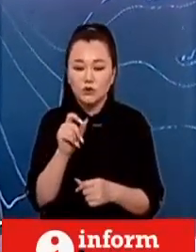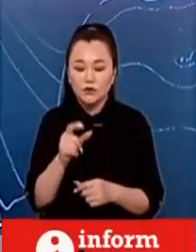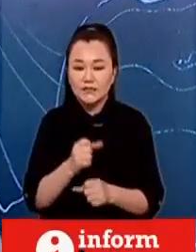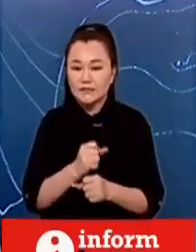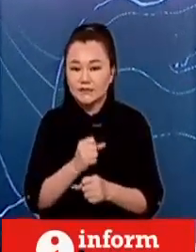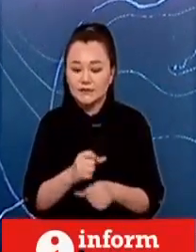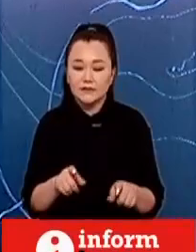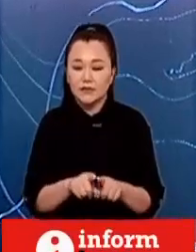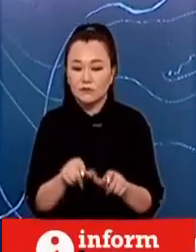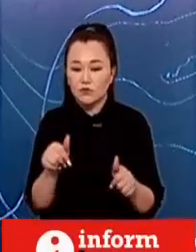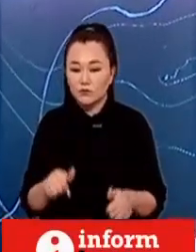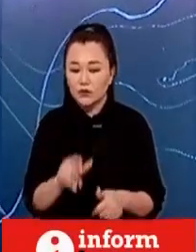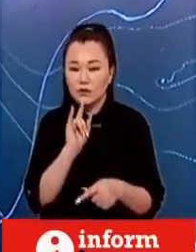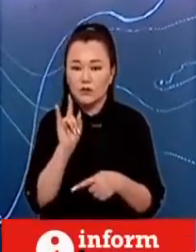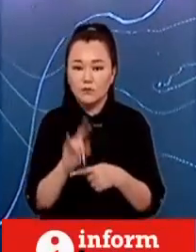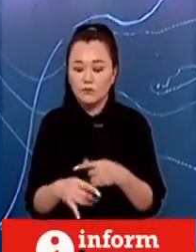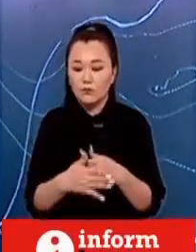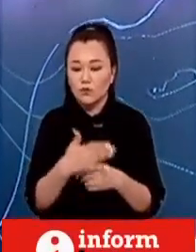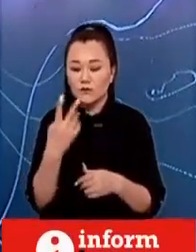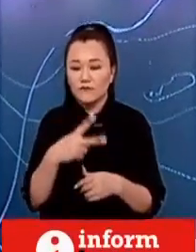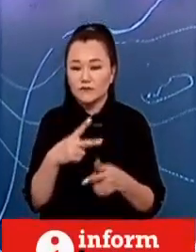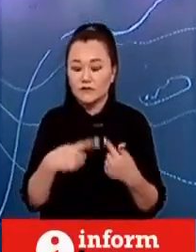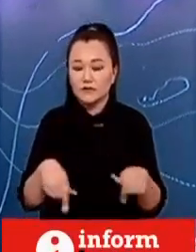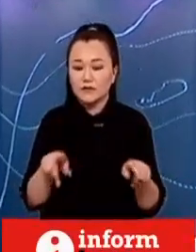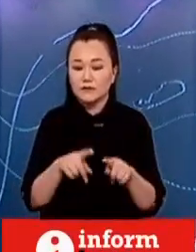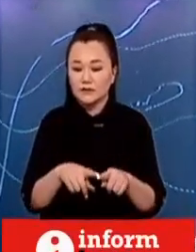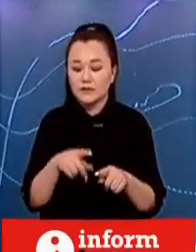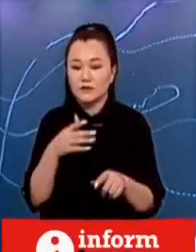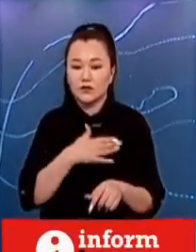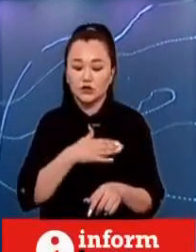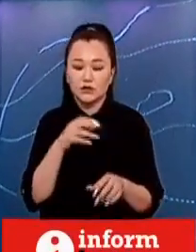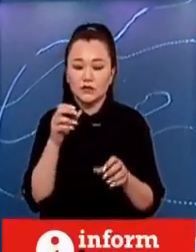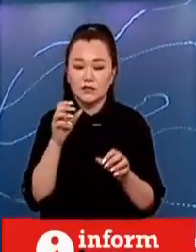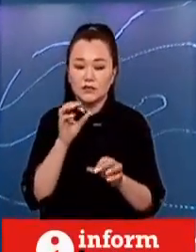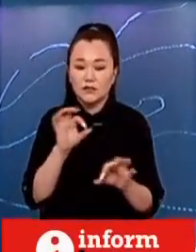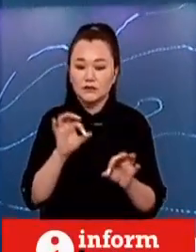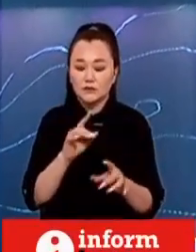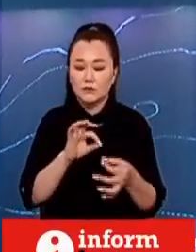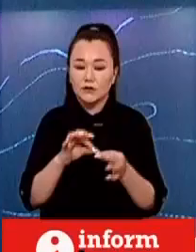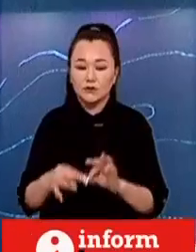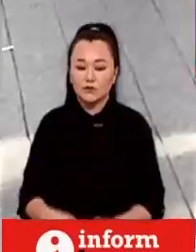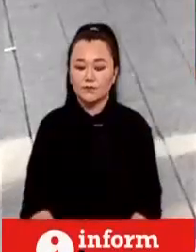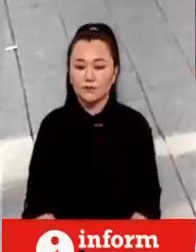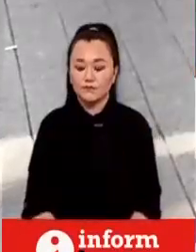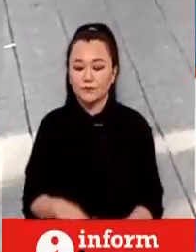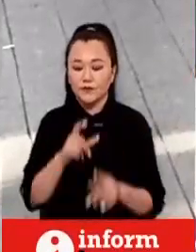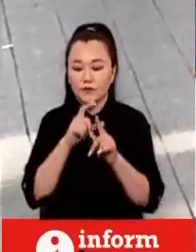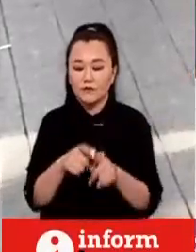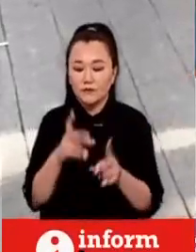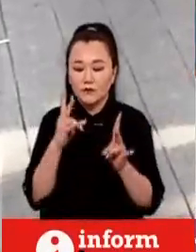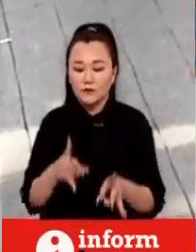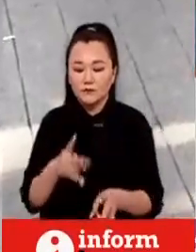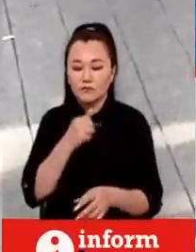и таким образом обманули более 20 организаций. Наш корреспондент расскажет подробнее. По словам